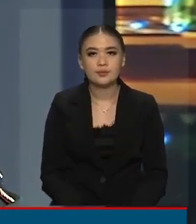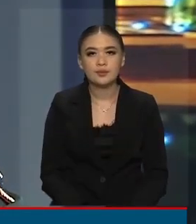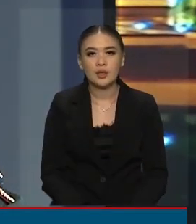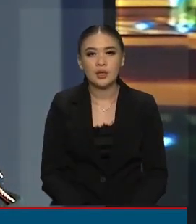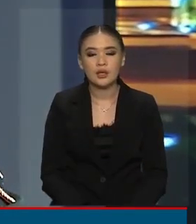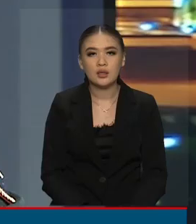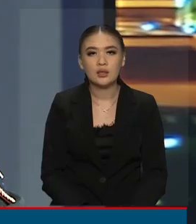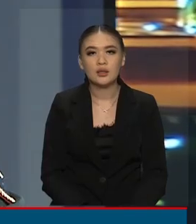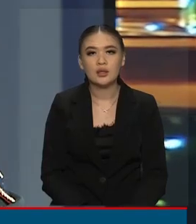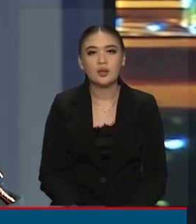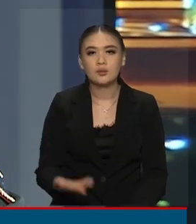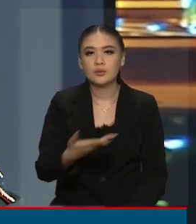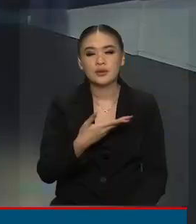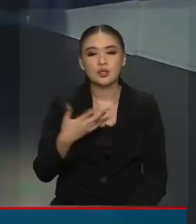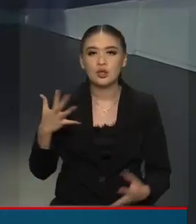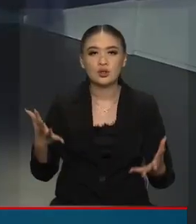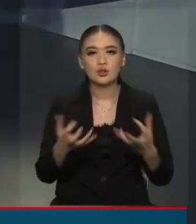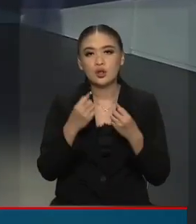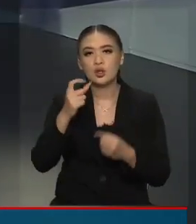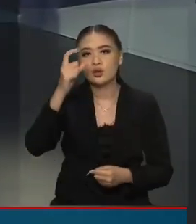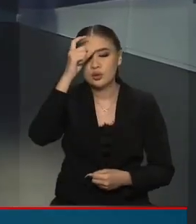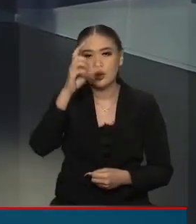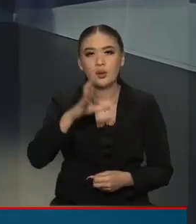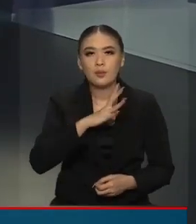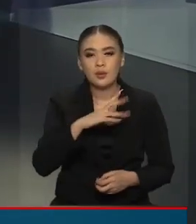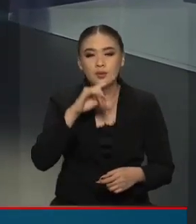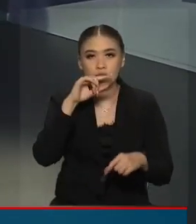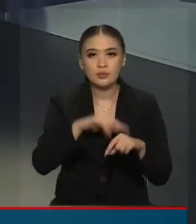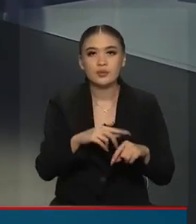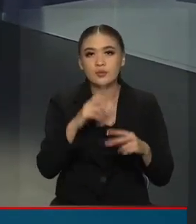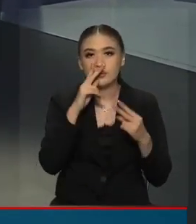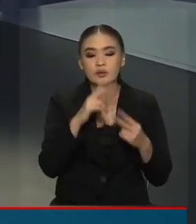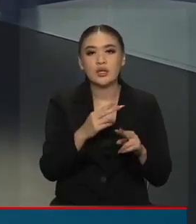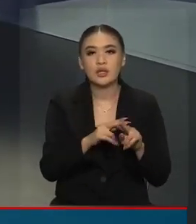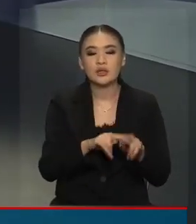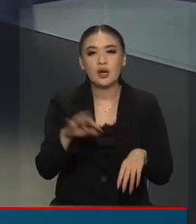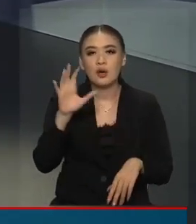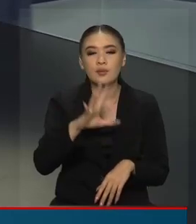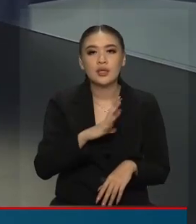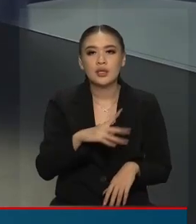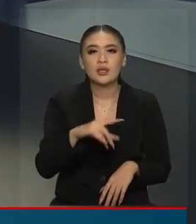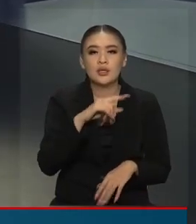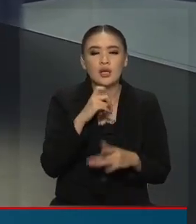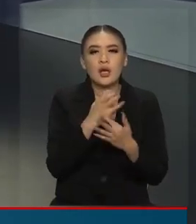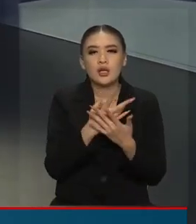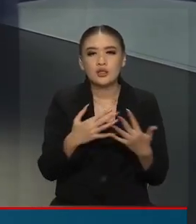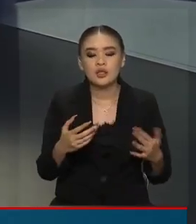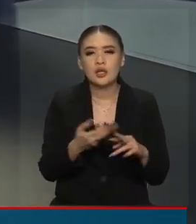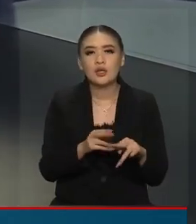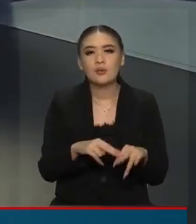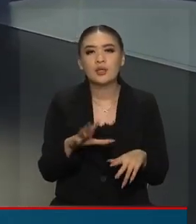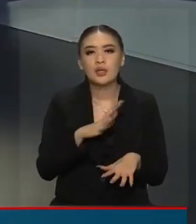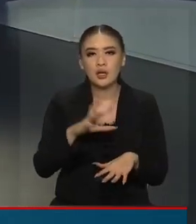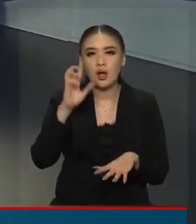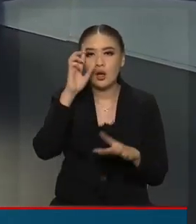Сырым Дүйсенғазыұлы, біздің құтқарушылар Түркияда ерекше көзге түсті. Арқсы Ақшы, Бергісі Ресей, қаншама елдің жедел жасағы